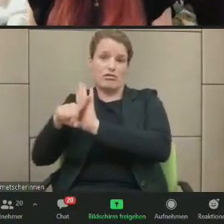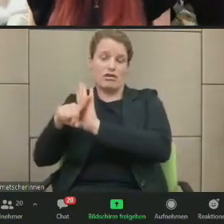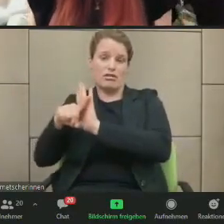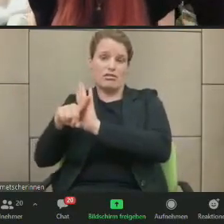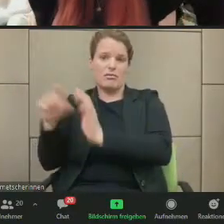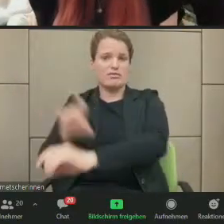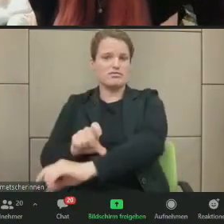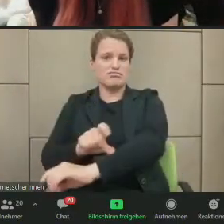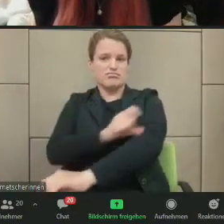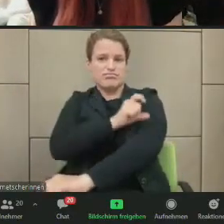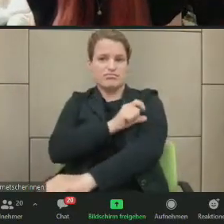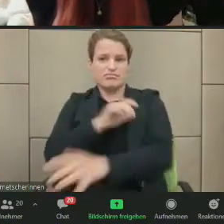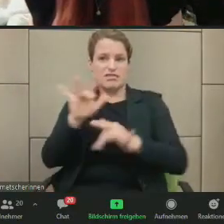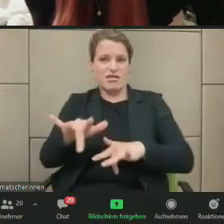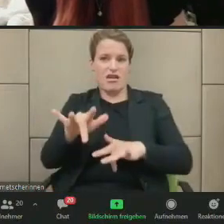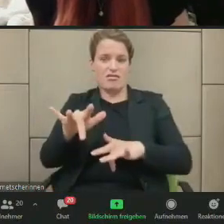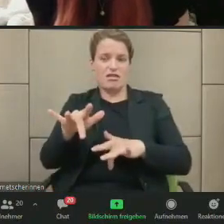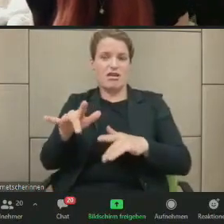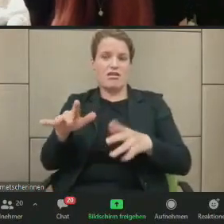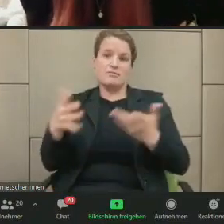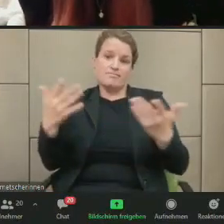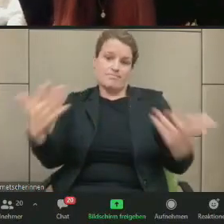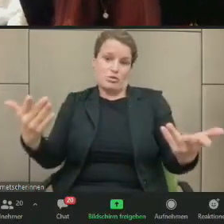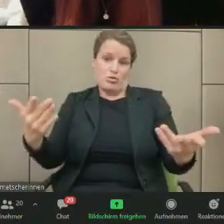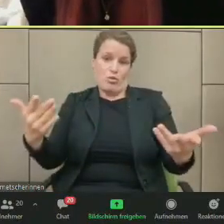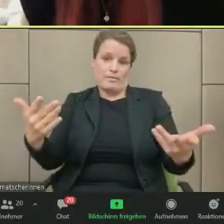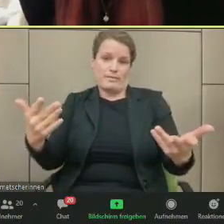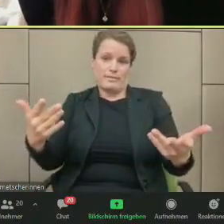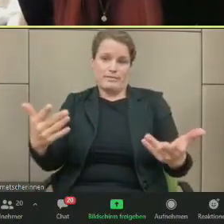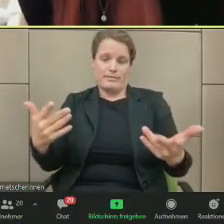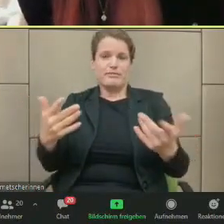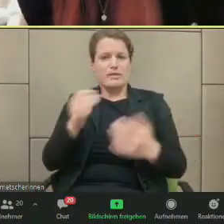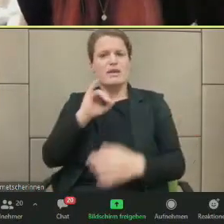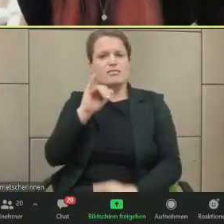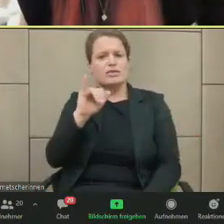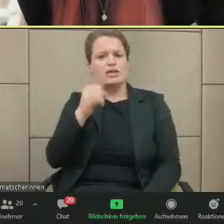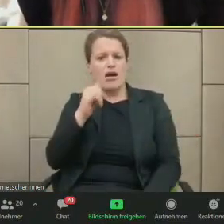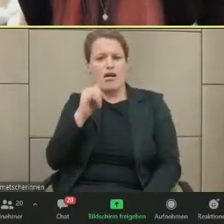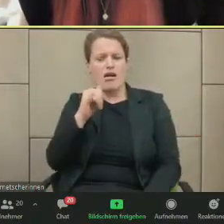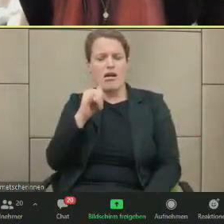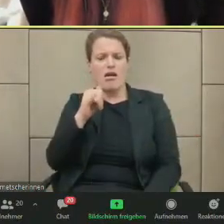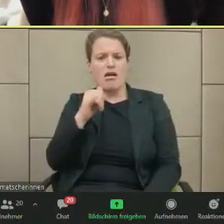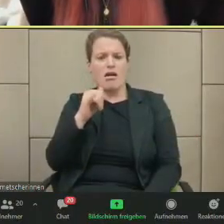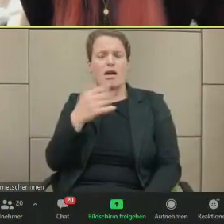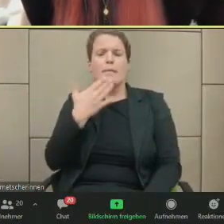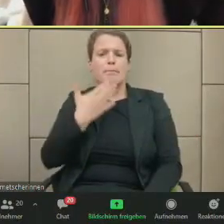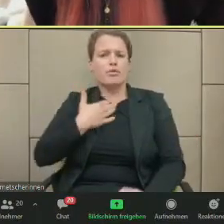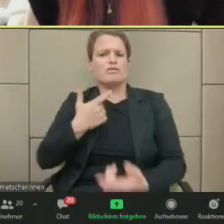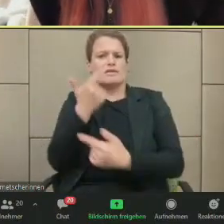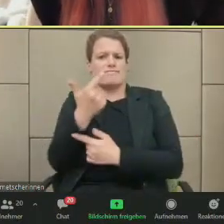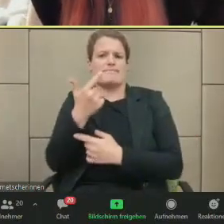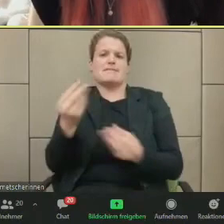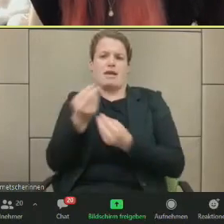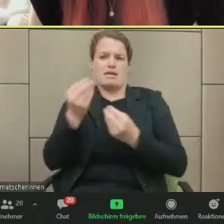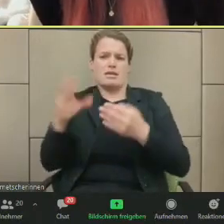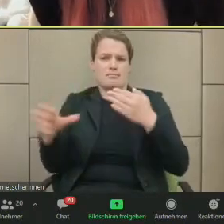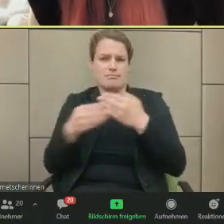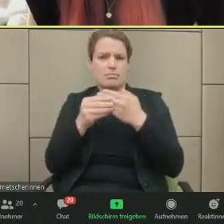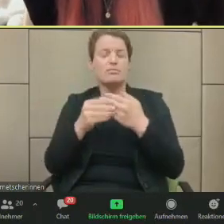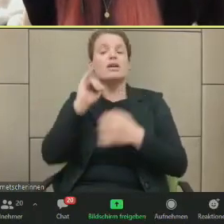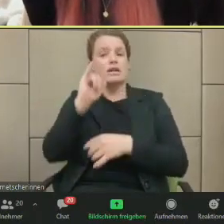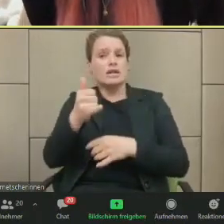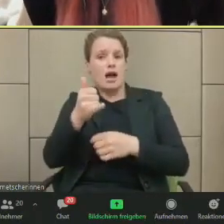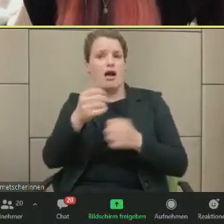oder nicht beachtet wird. Das wollte ich nur sagen. Ja, dazu möchte ich zwei Sachen sagen. Natürlich kann das passieren. Das wird